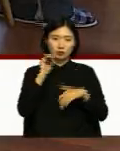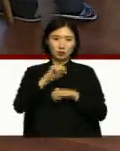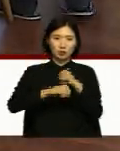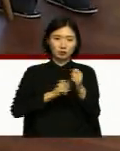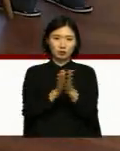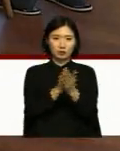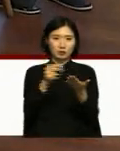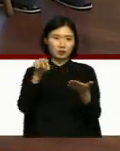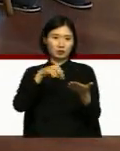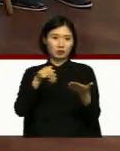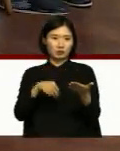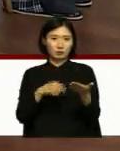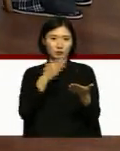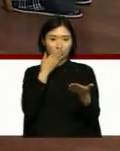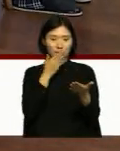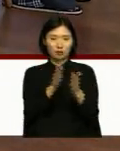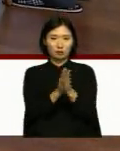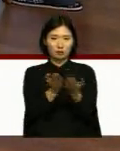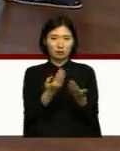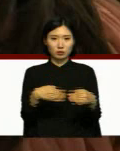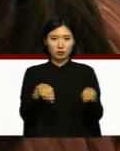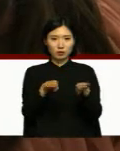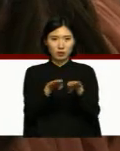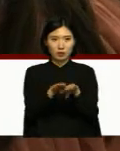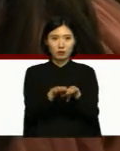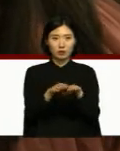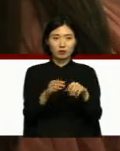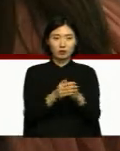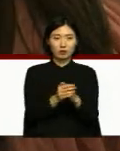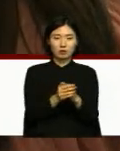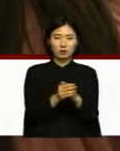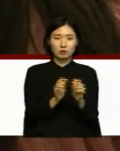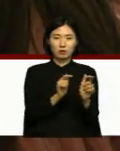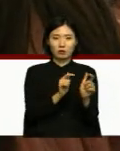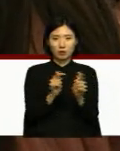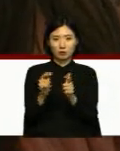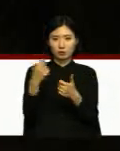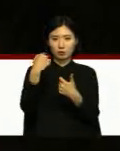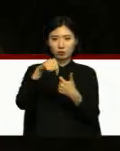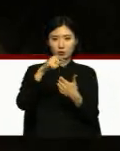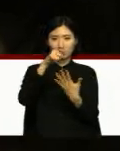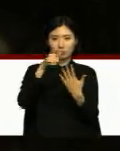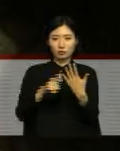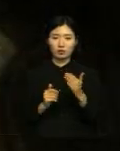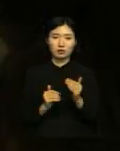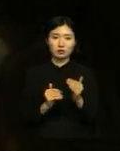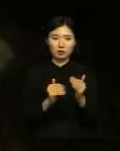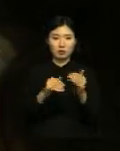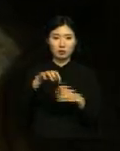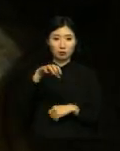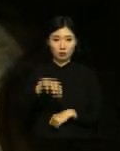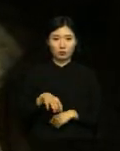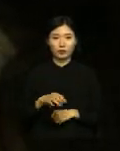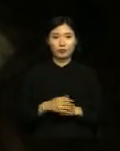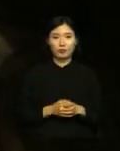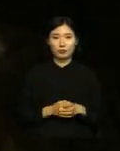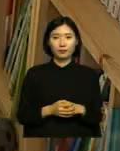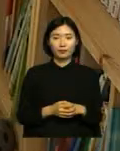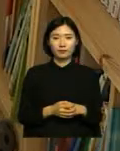있는 마을 도서관이 되거나 인문과 역사, 영어 등 다양한 교육 프로그램이 진행되는 공간이기도